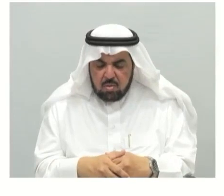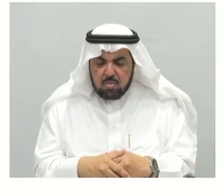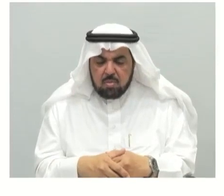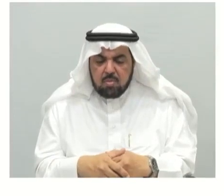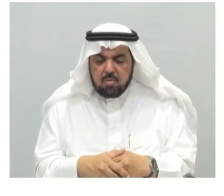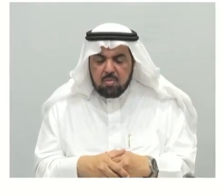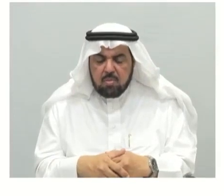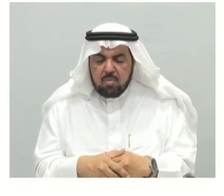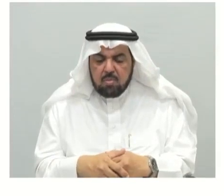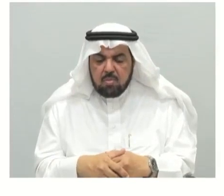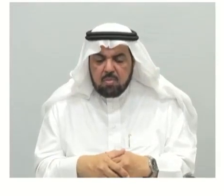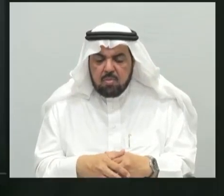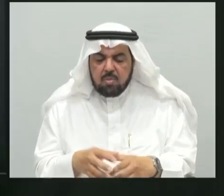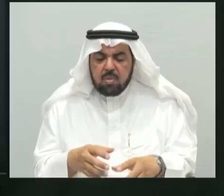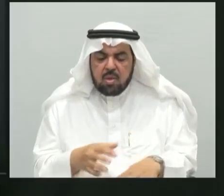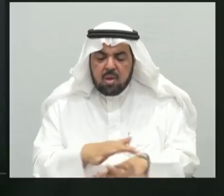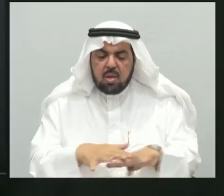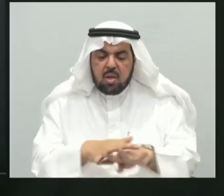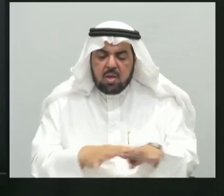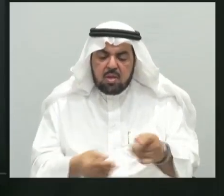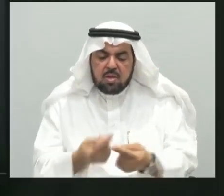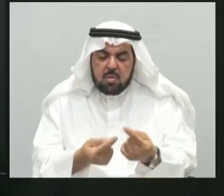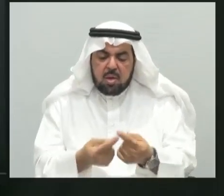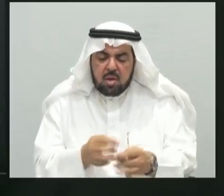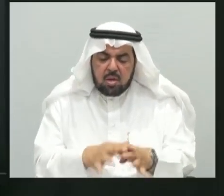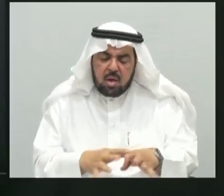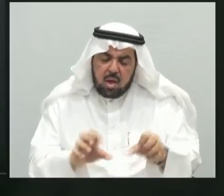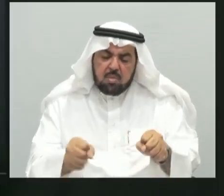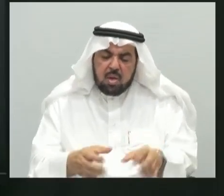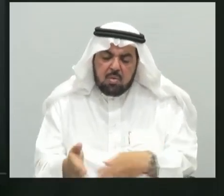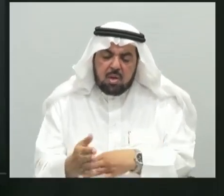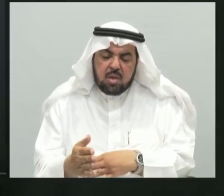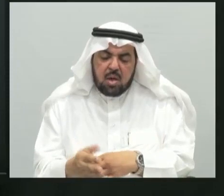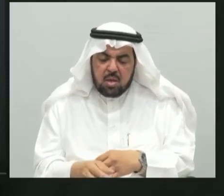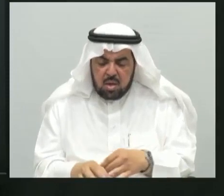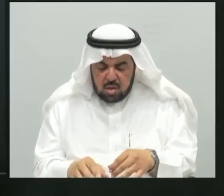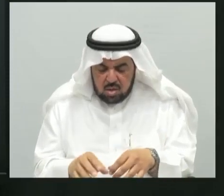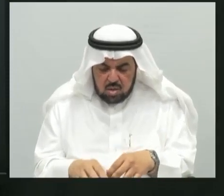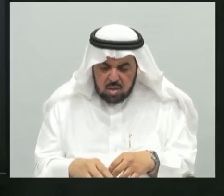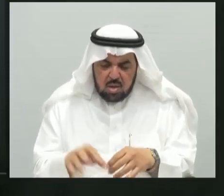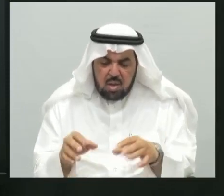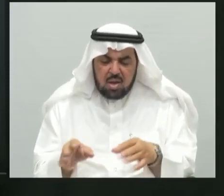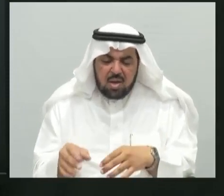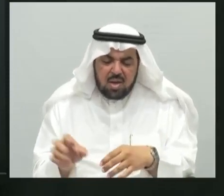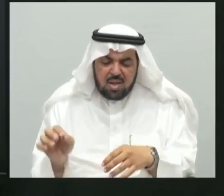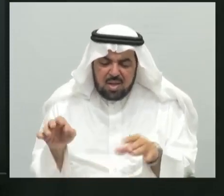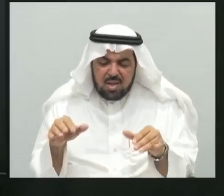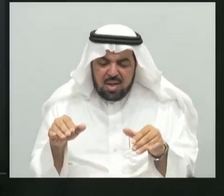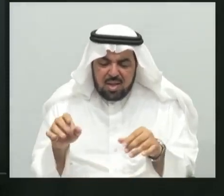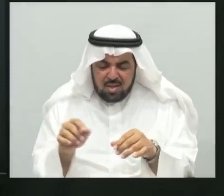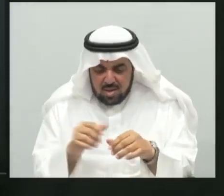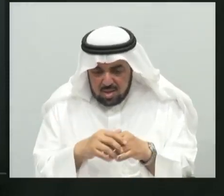يقوم بنسج هذه الشبكه على سطح الارض للامساك بهذه الحشرات ليقوم بالتغذي